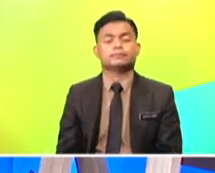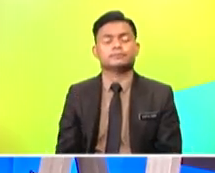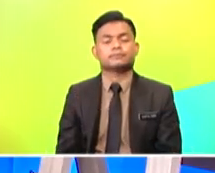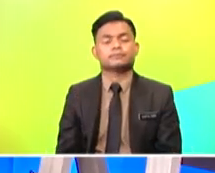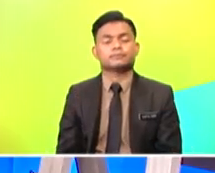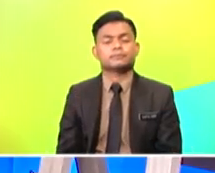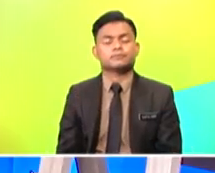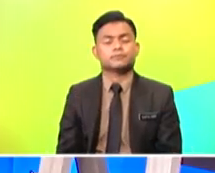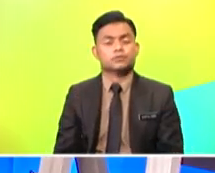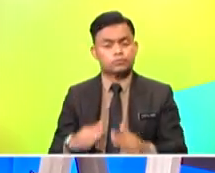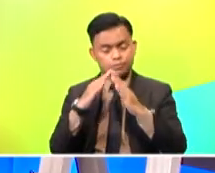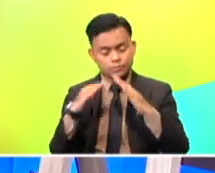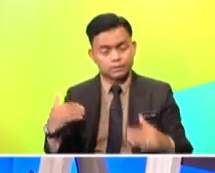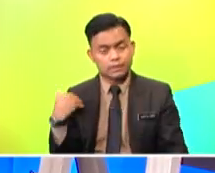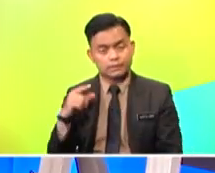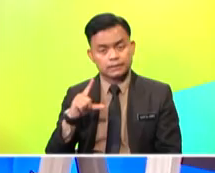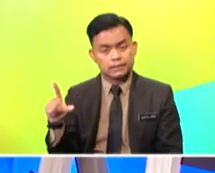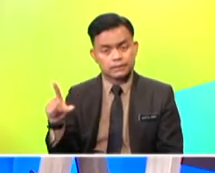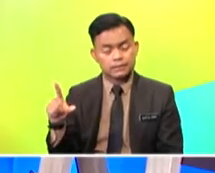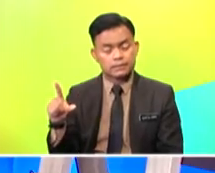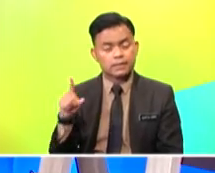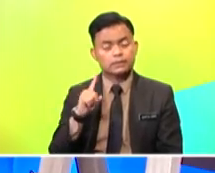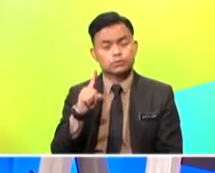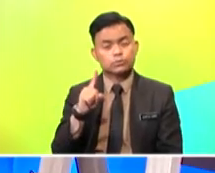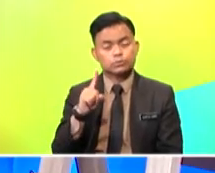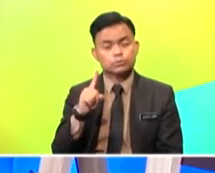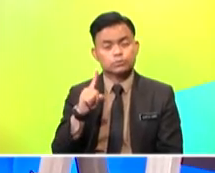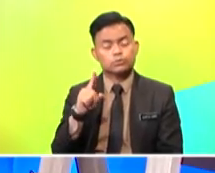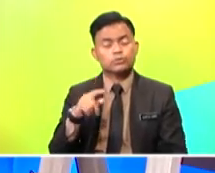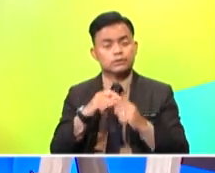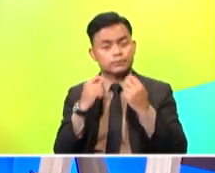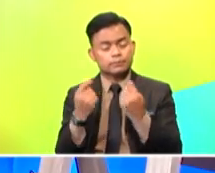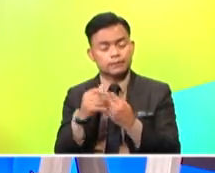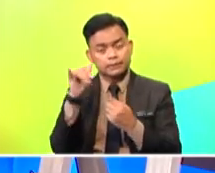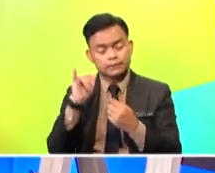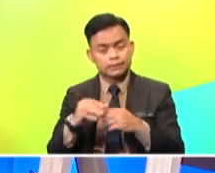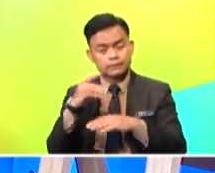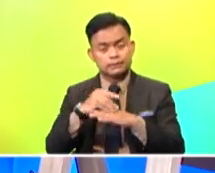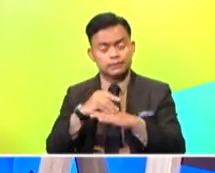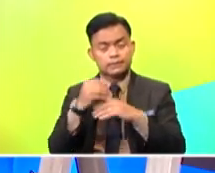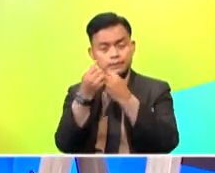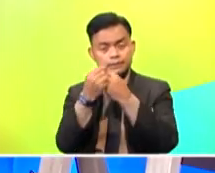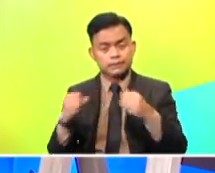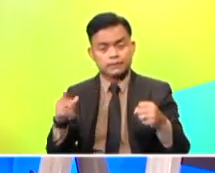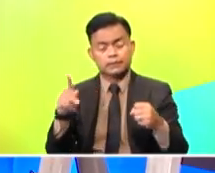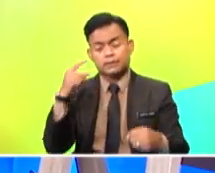yang disediakan untuk kita, atau kalau contohnya macam cikgu, cikgu sediakan sebuah rumah